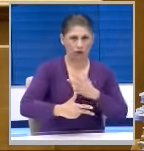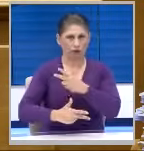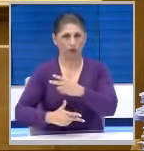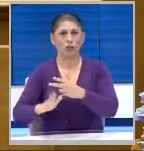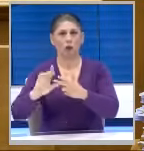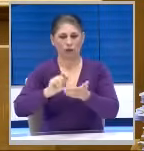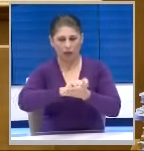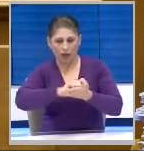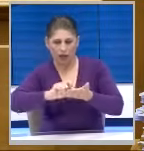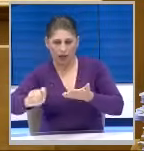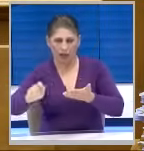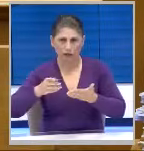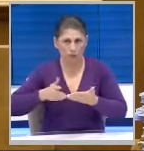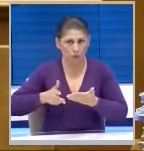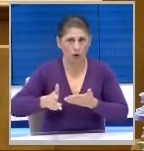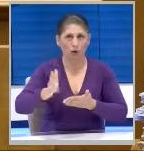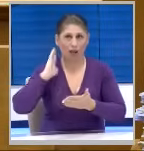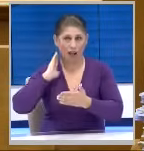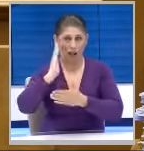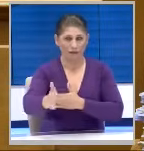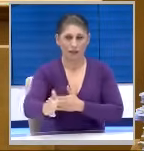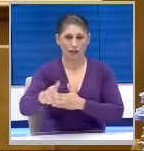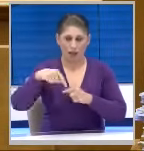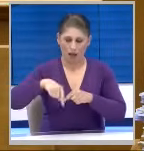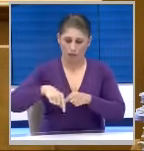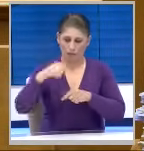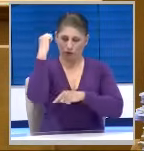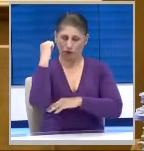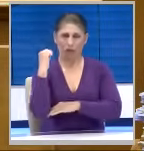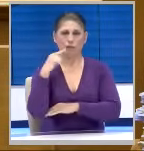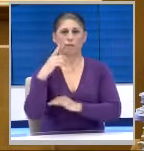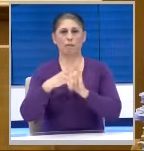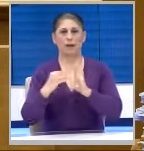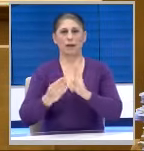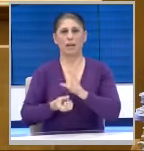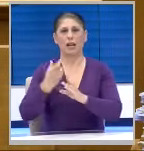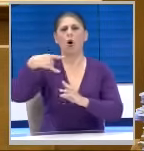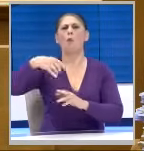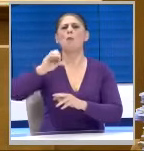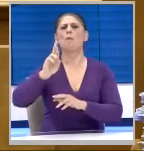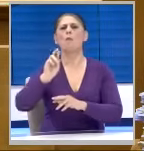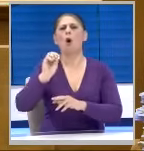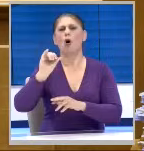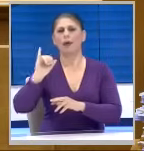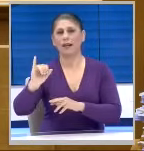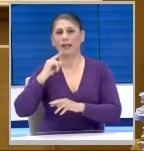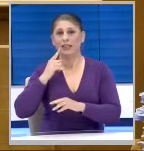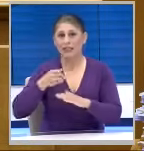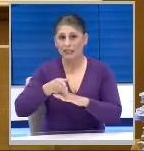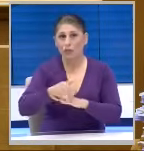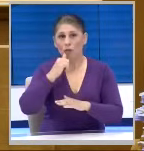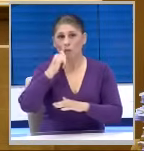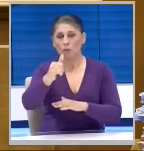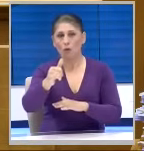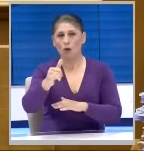η πορεία των τρένων στην ευθεία από σταθμούς όπως αυτός των νέων πόρων όπου η είσοδος είναι μόνιμα